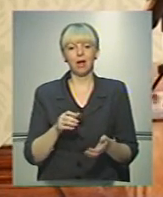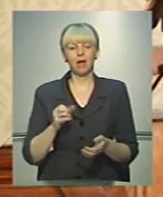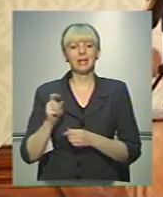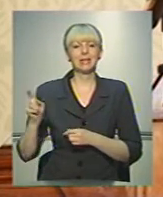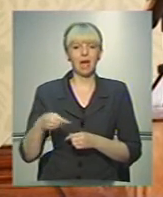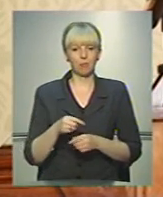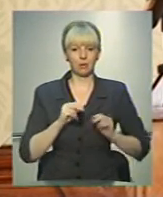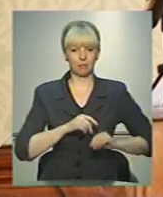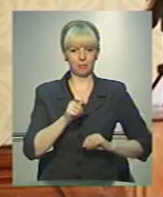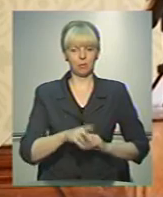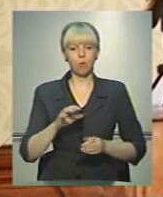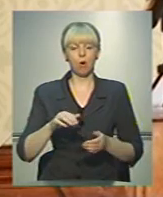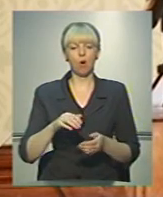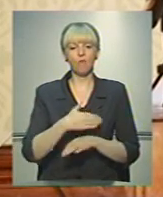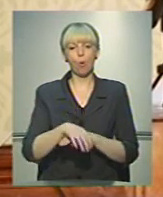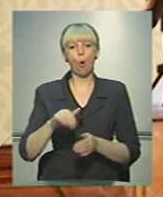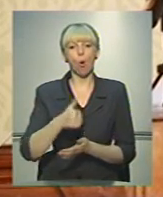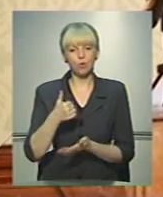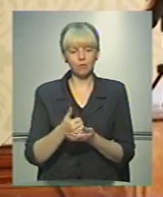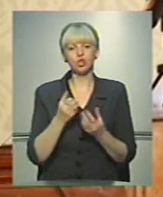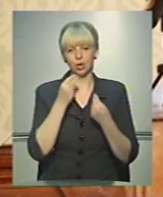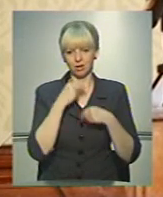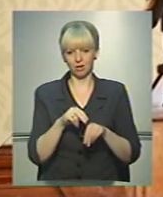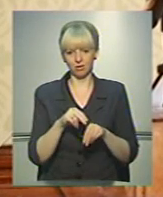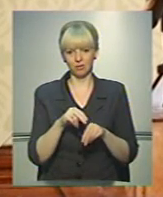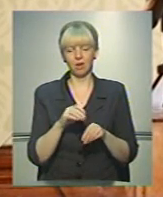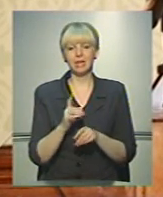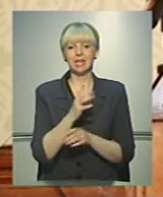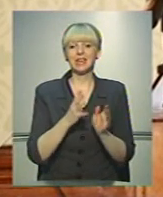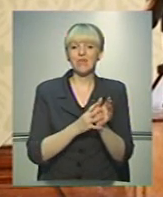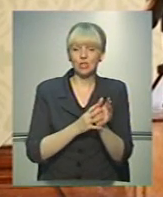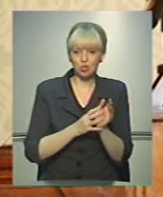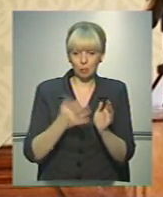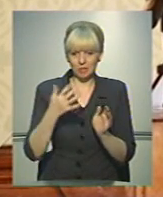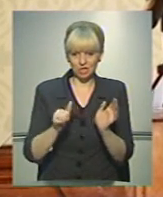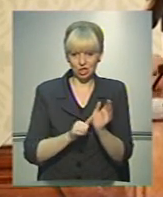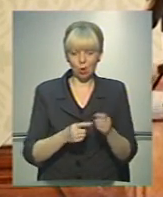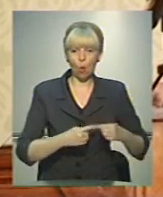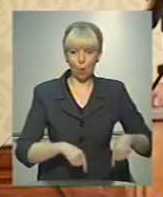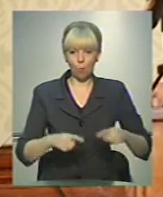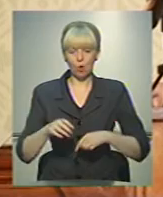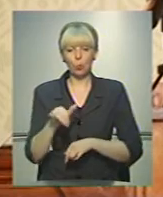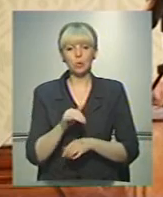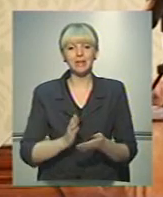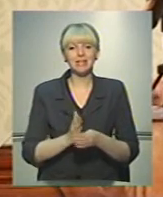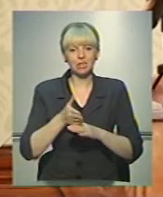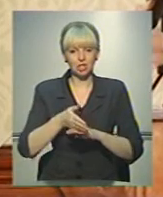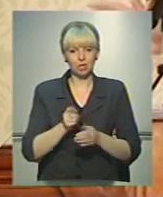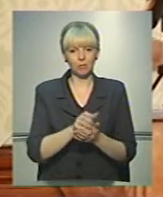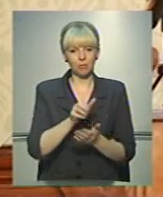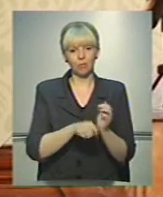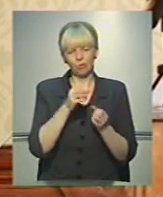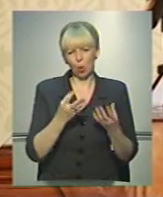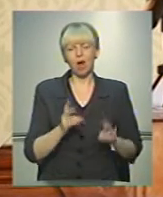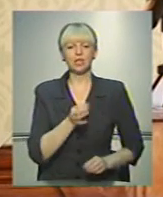працівників. Поголовні ще краща картина. Із 956 об'єктів, куди зайшли податківці, просто